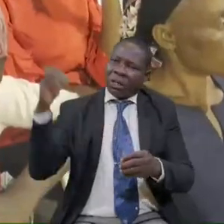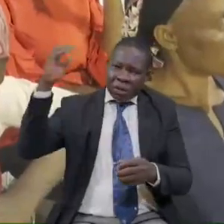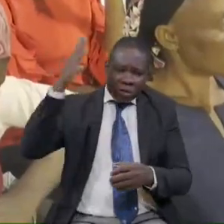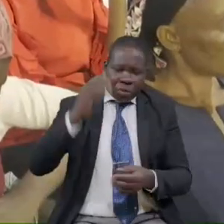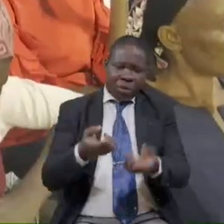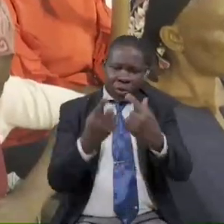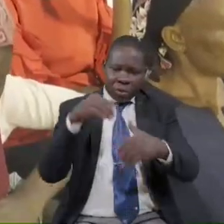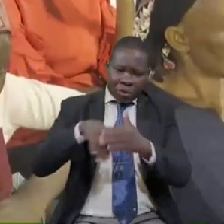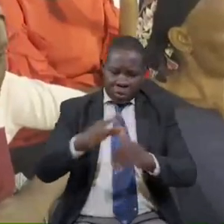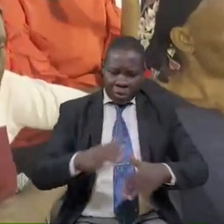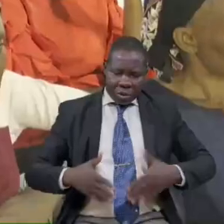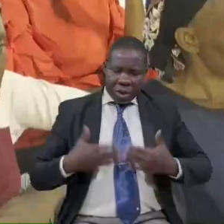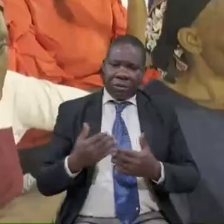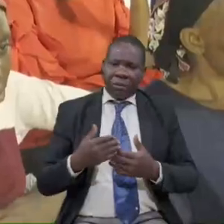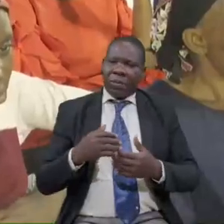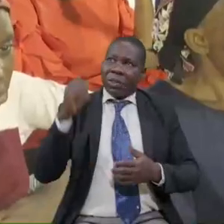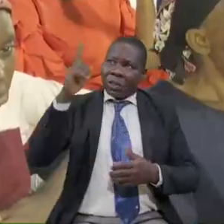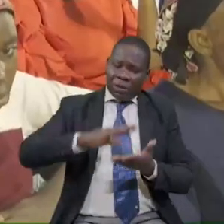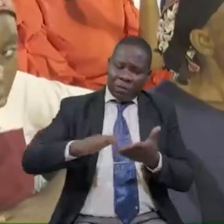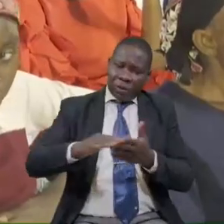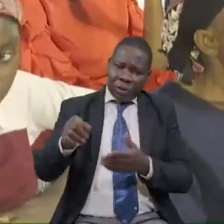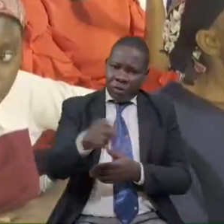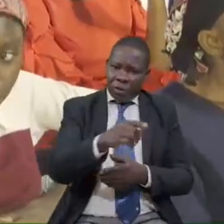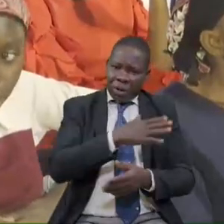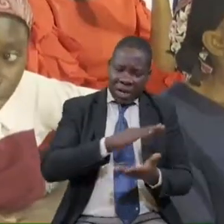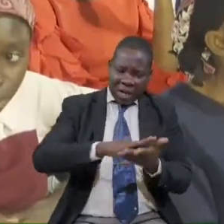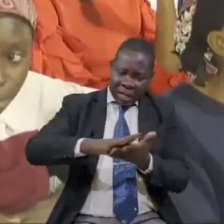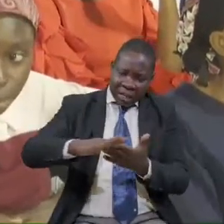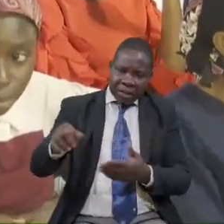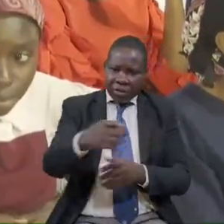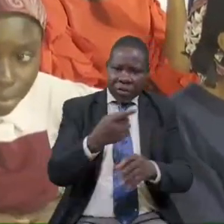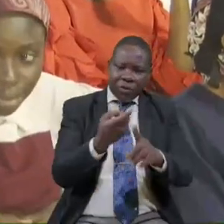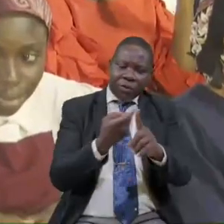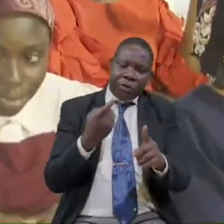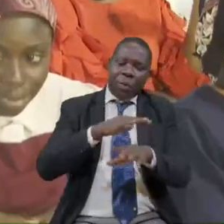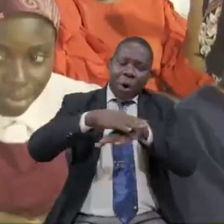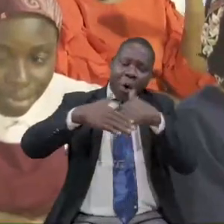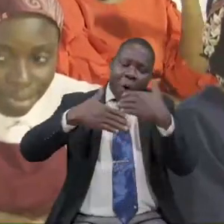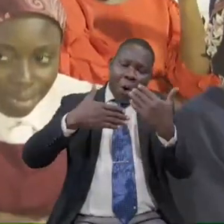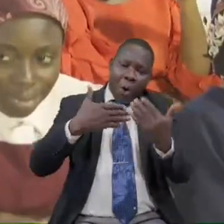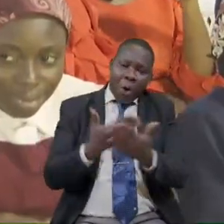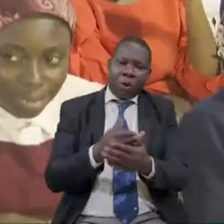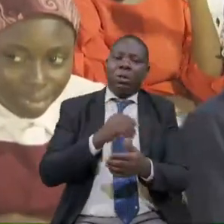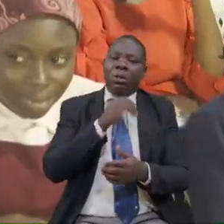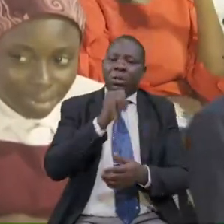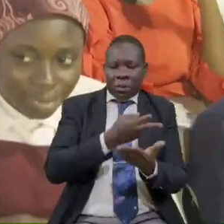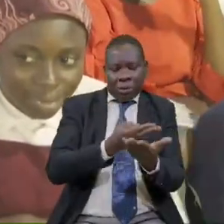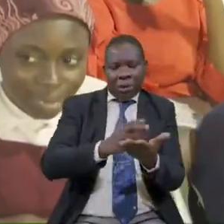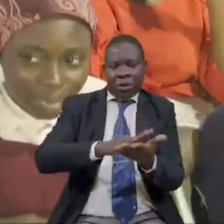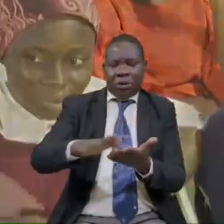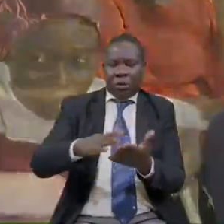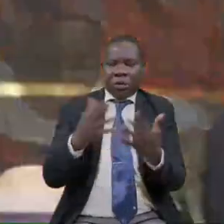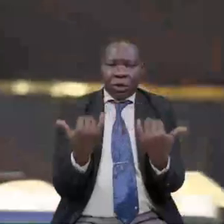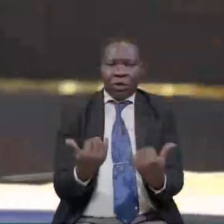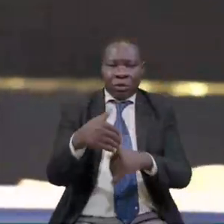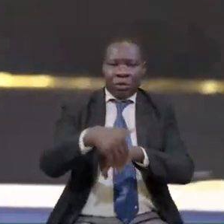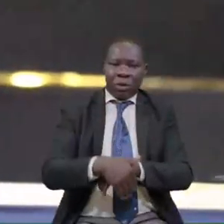vous pardonne et vous purifie de toute injustice. Ce